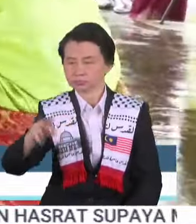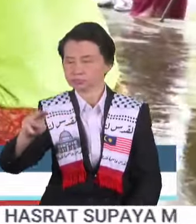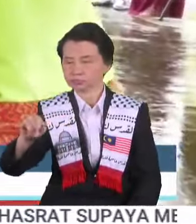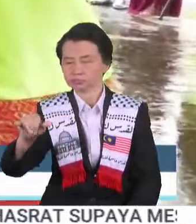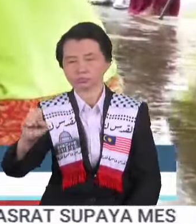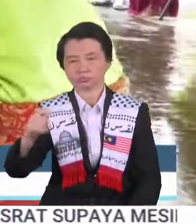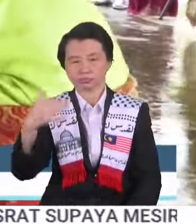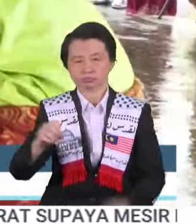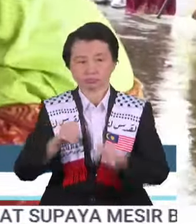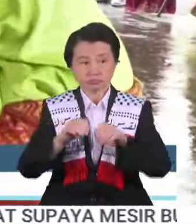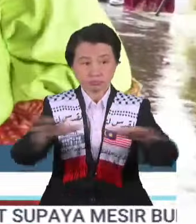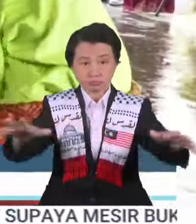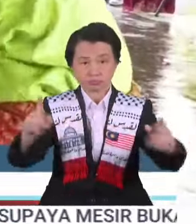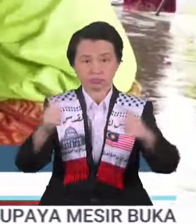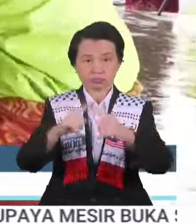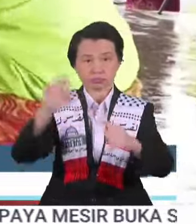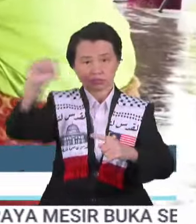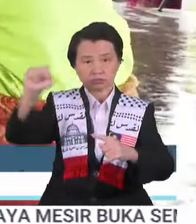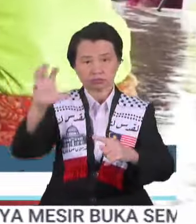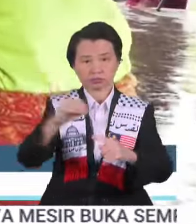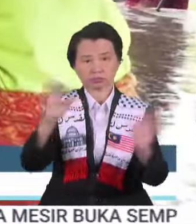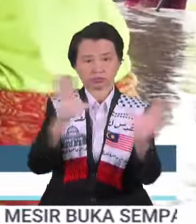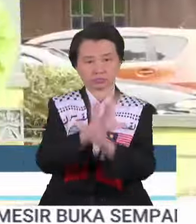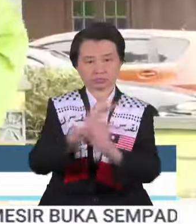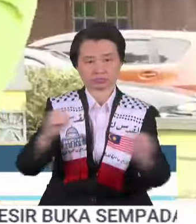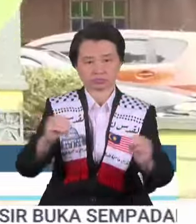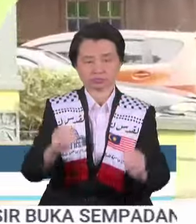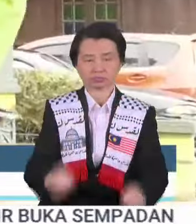dikembangkan sehingga ke Sabah dan Sarawak.